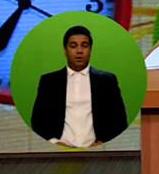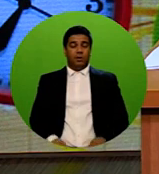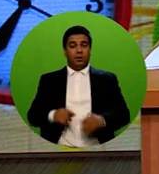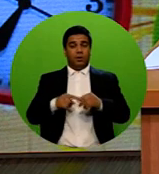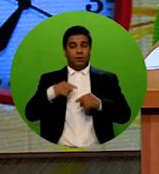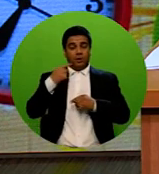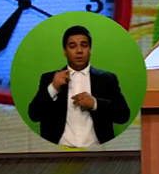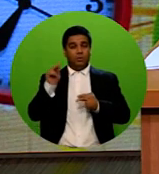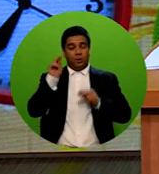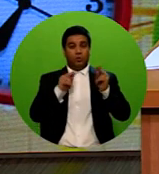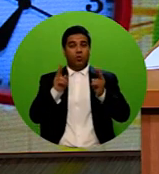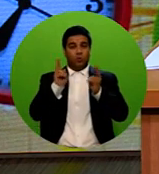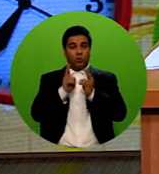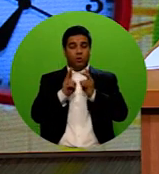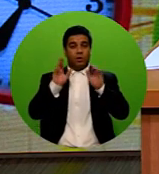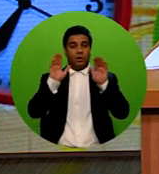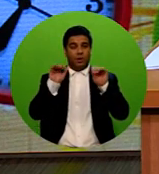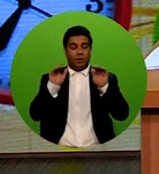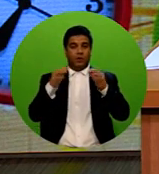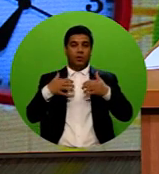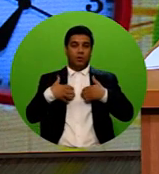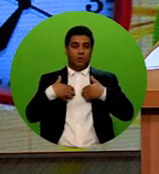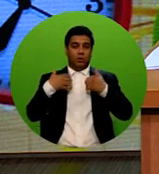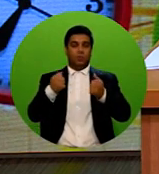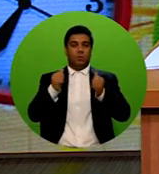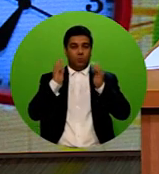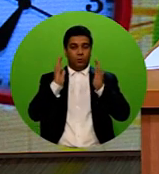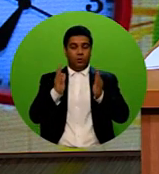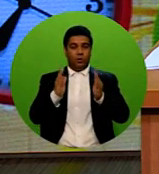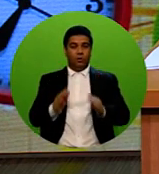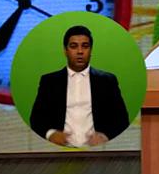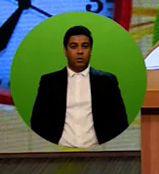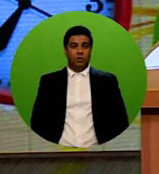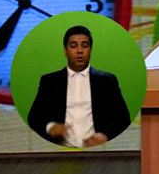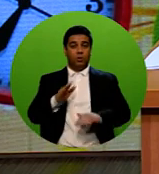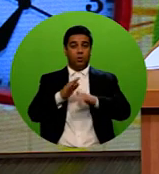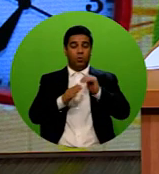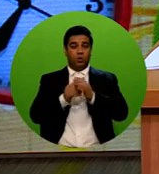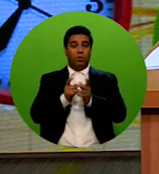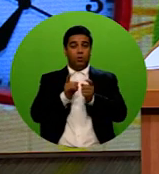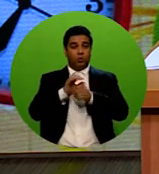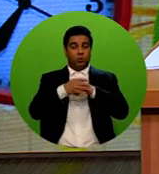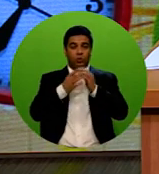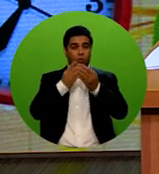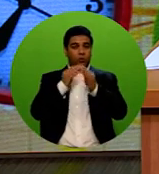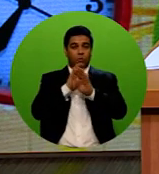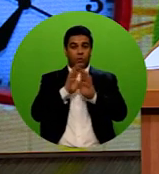Keyingi mashg'ulotda uchrashguncha xayr, sog'-salomat bo'ling. Qo'lingizni yuvishni